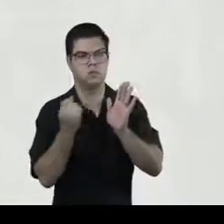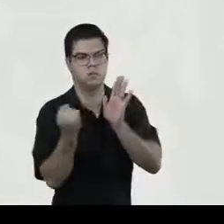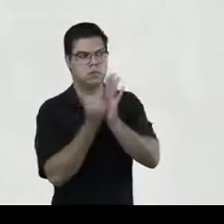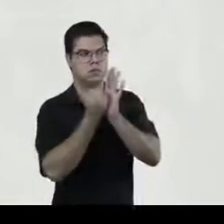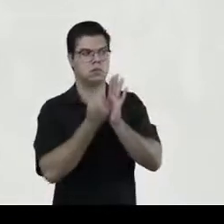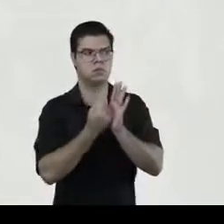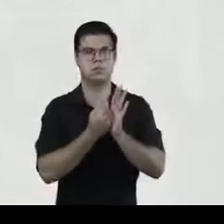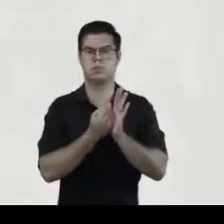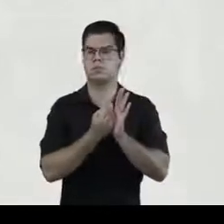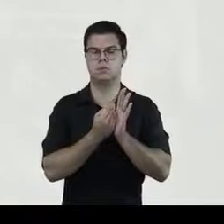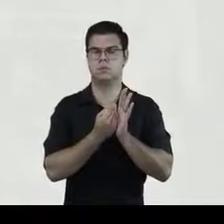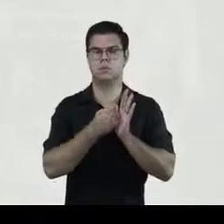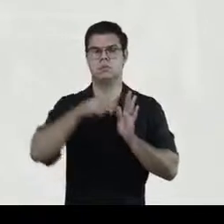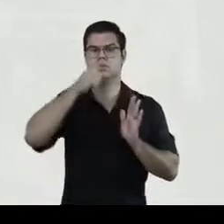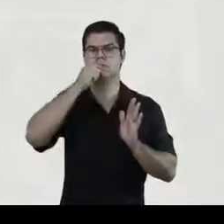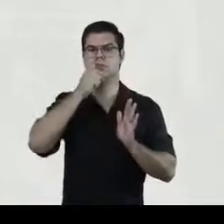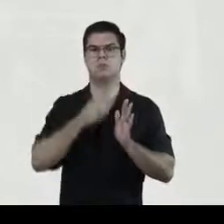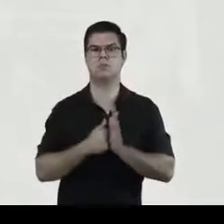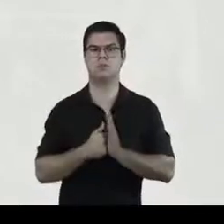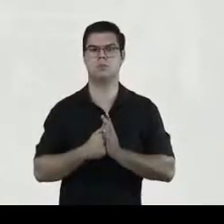imprimeur en 1557.